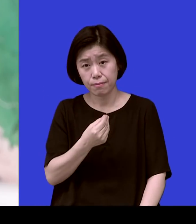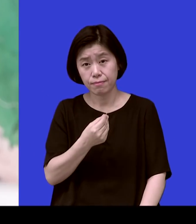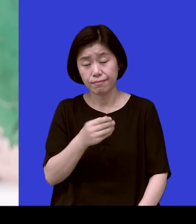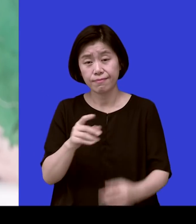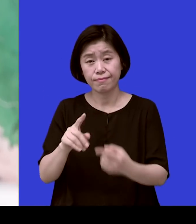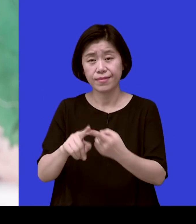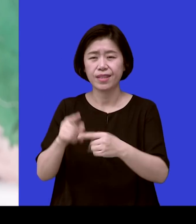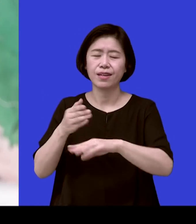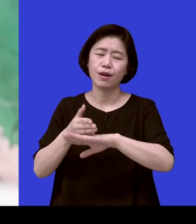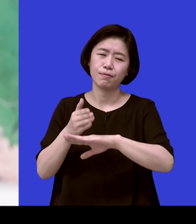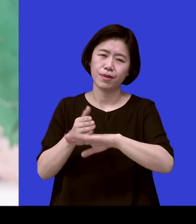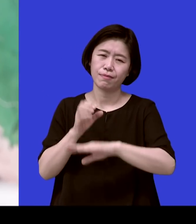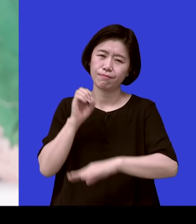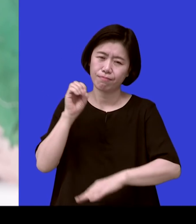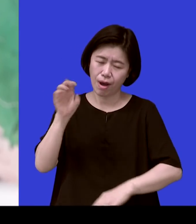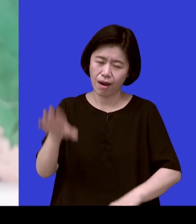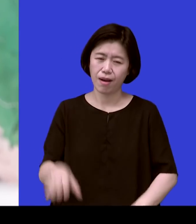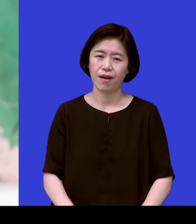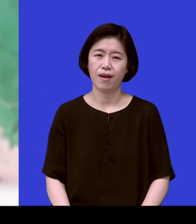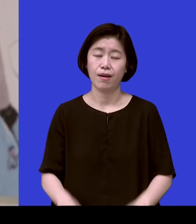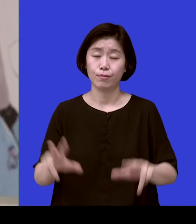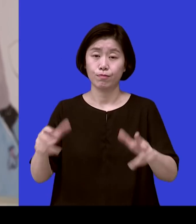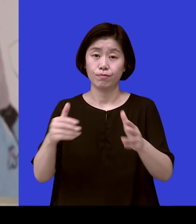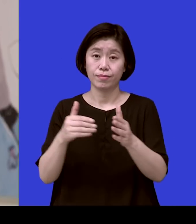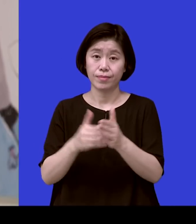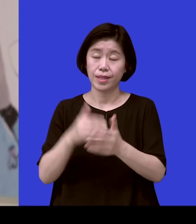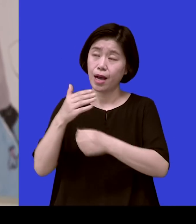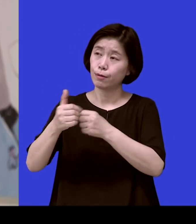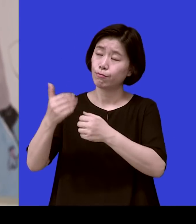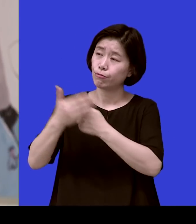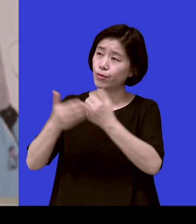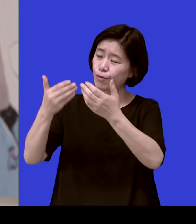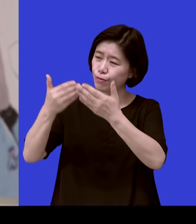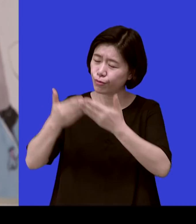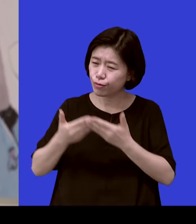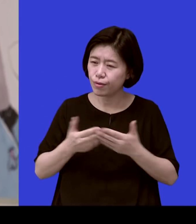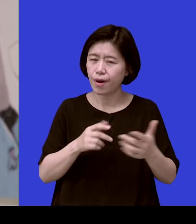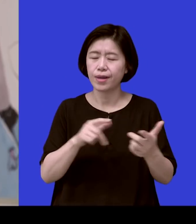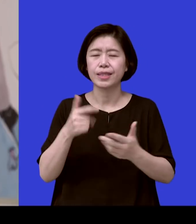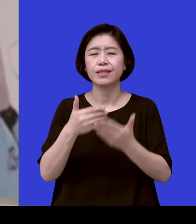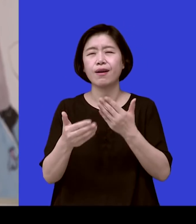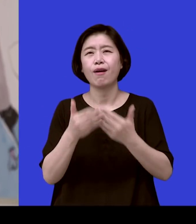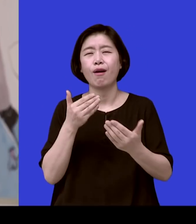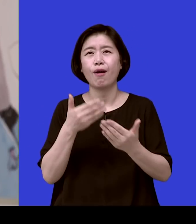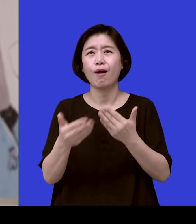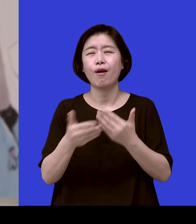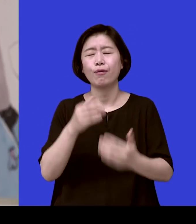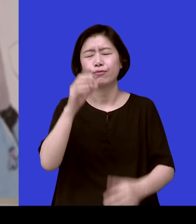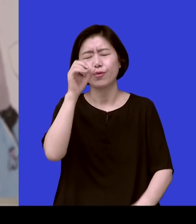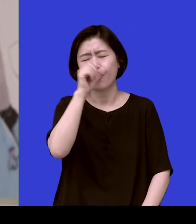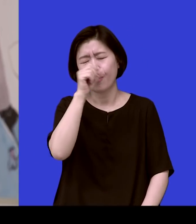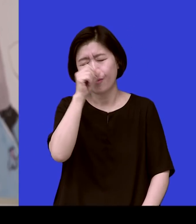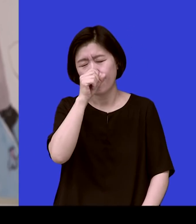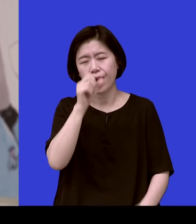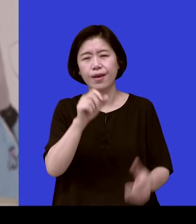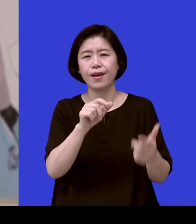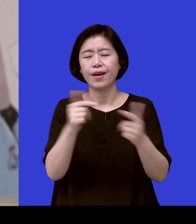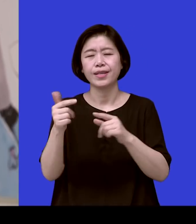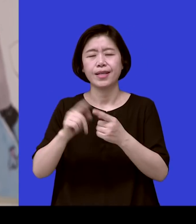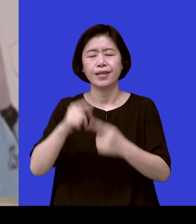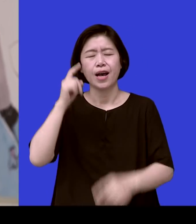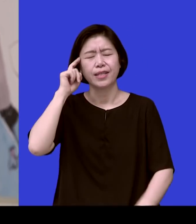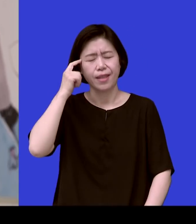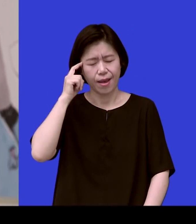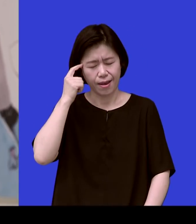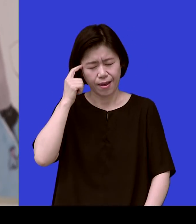좋은 경험들이 많은지 그런 많은 생각들을 한 번도 안 해봤는데 예.